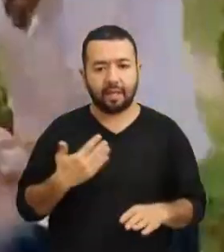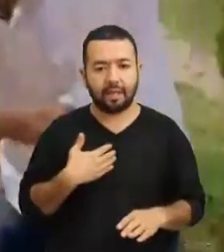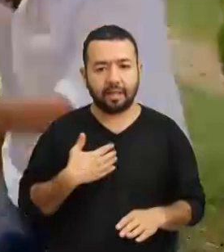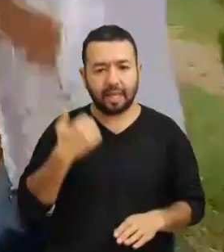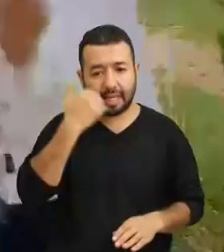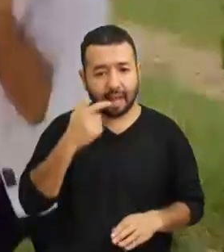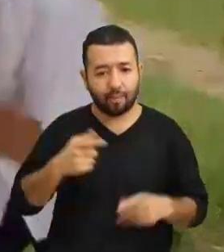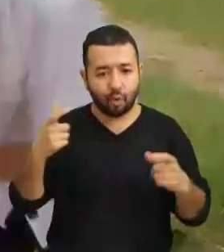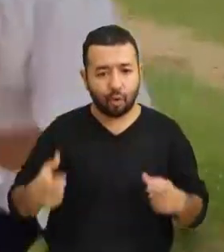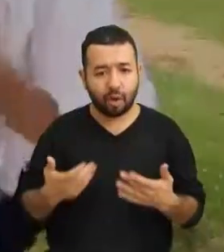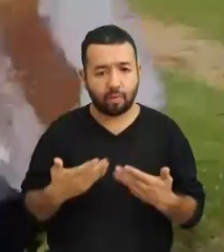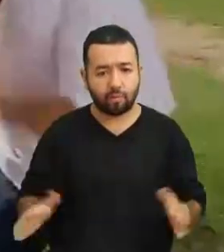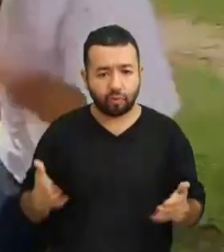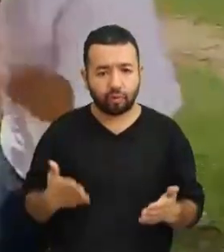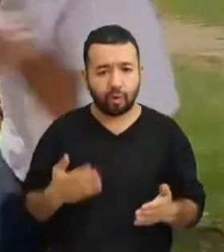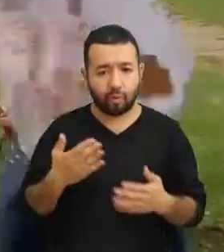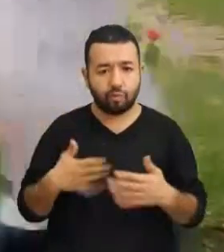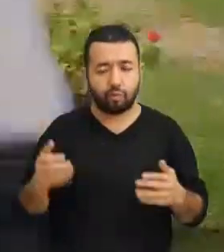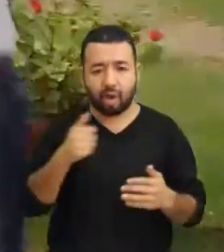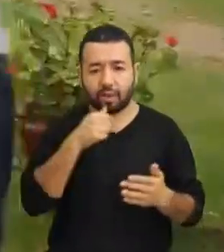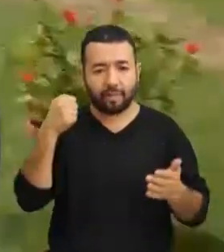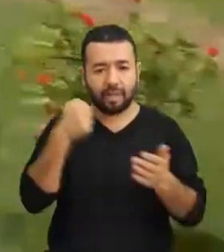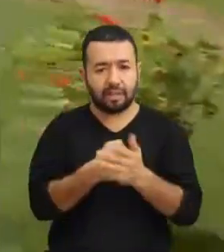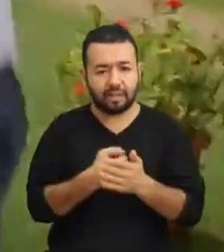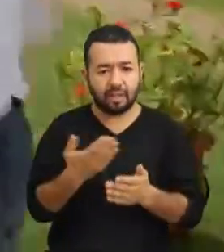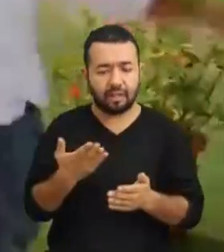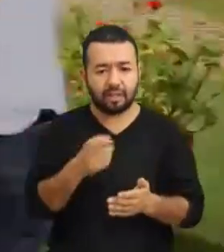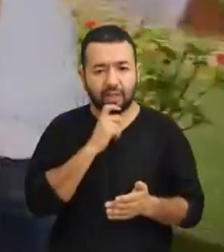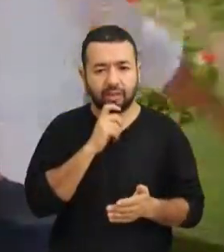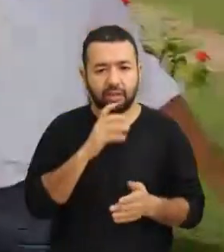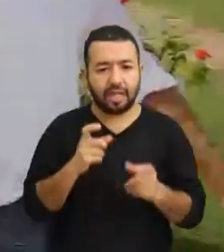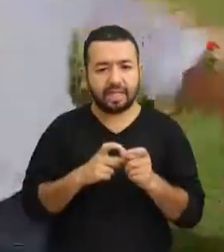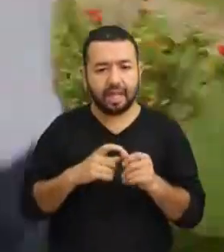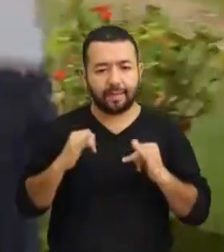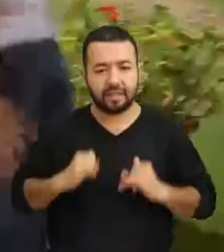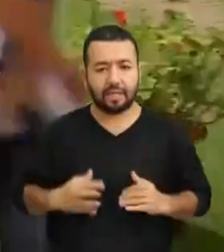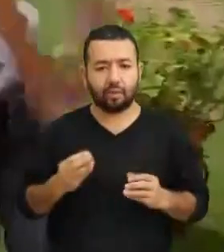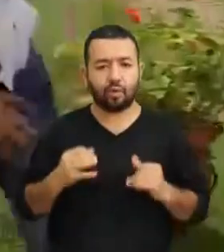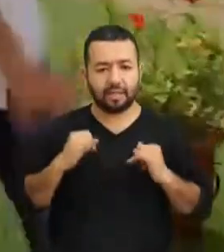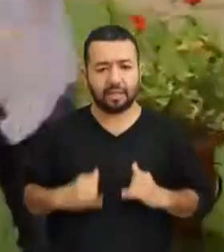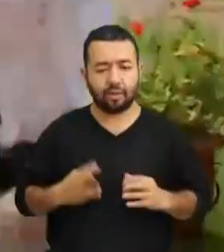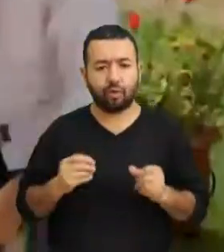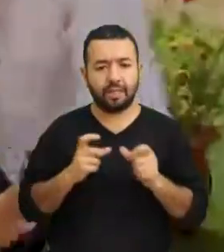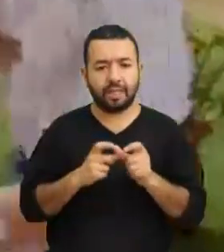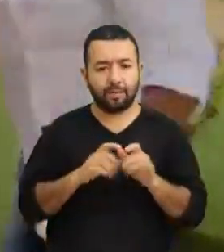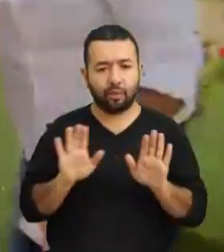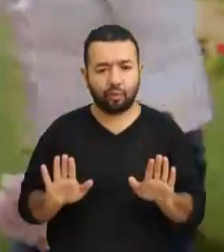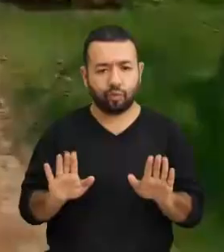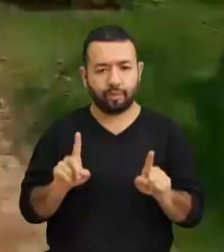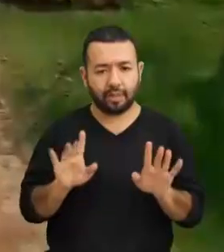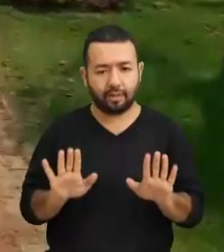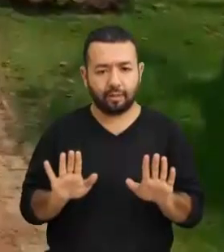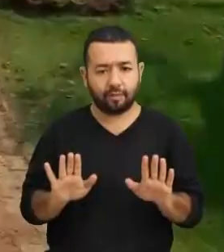bir yerde. Ya böyle bir yerden kocaman adamı nasıl eder? Sakin ol sakin ol sakin ol. Sakin olun ya sakin